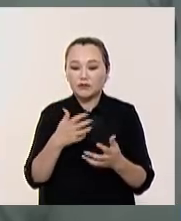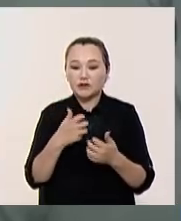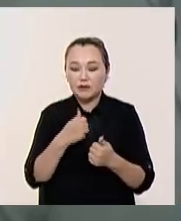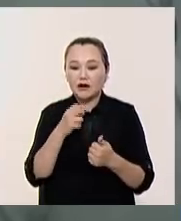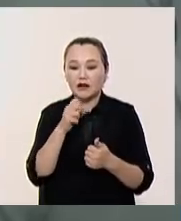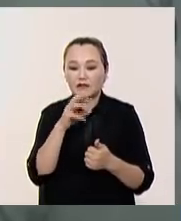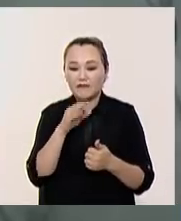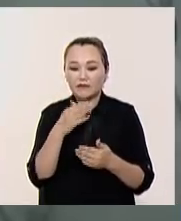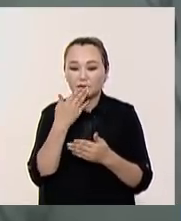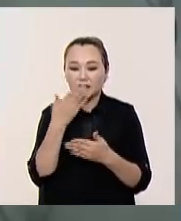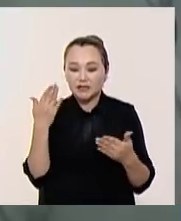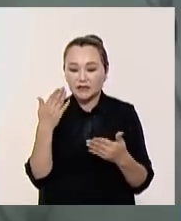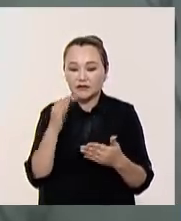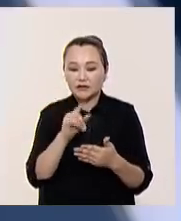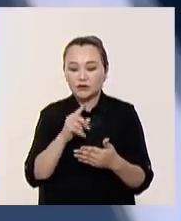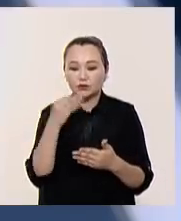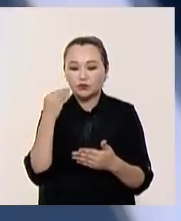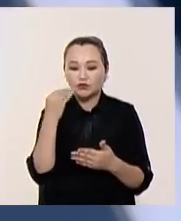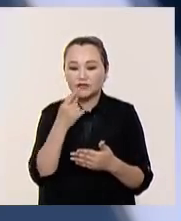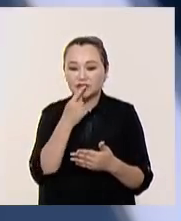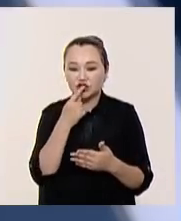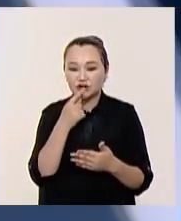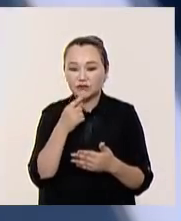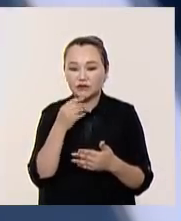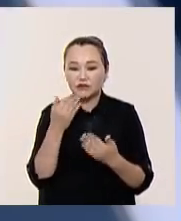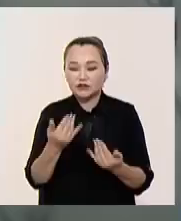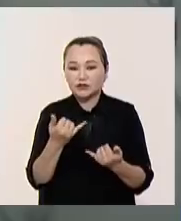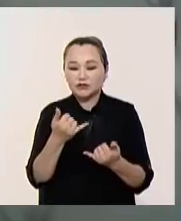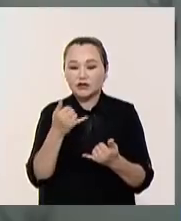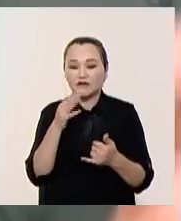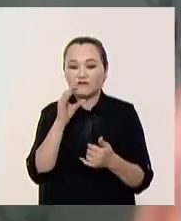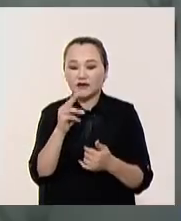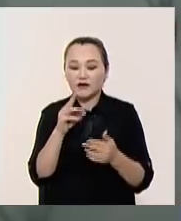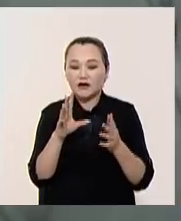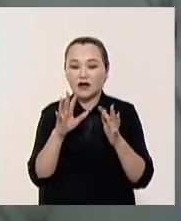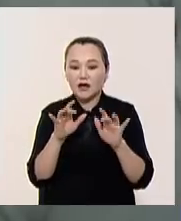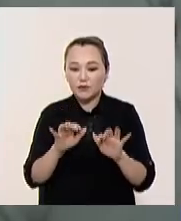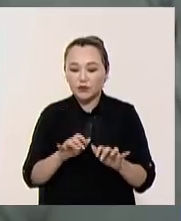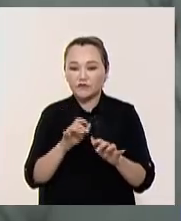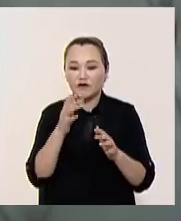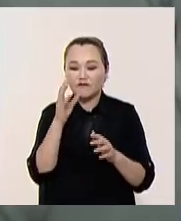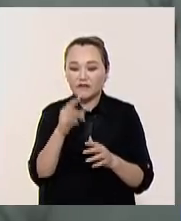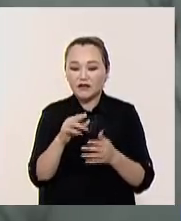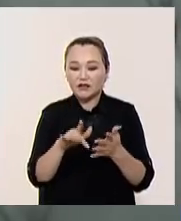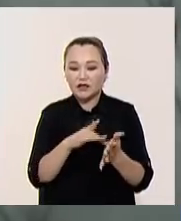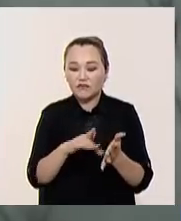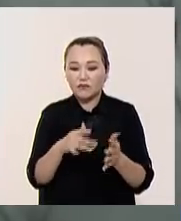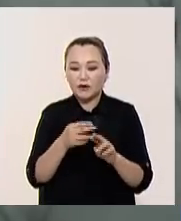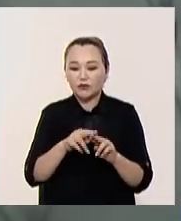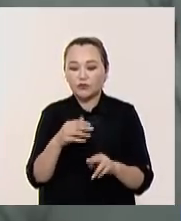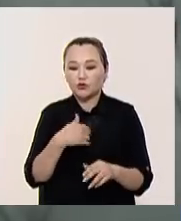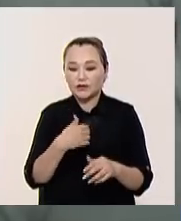алфавит последними, ну, вот из тюркскоязычных, да. Сейчас век компьютеров, век гаджетов, поэтому мы